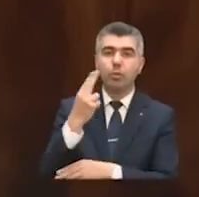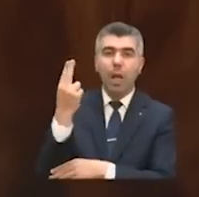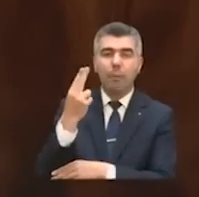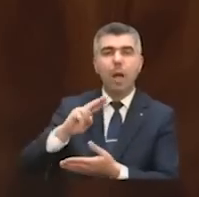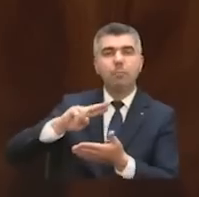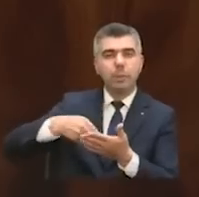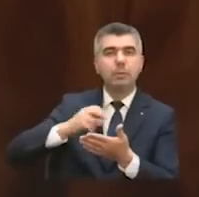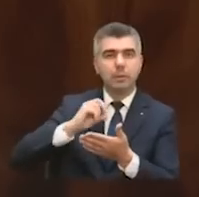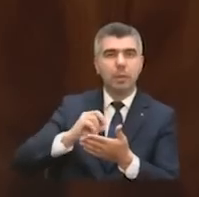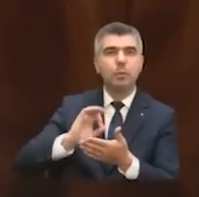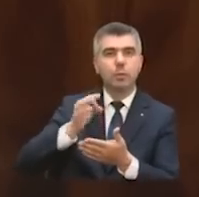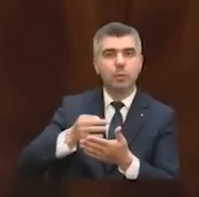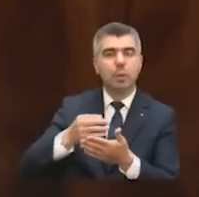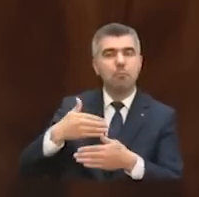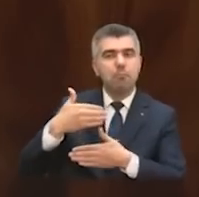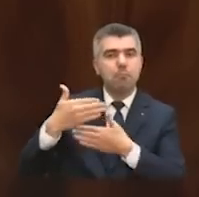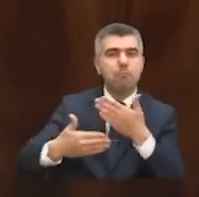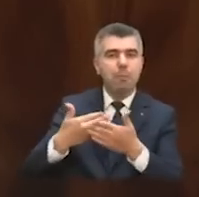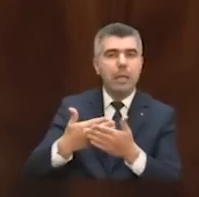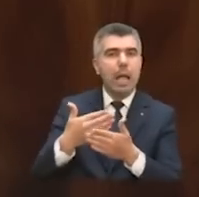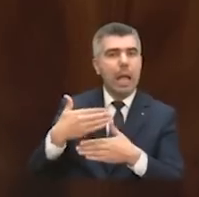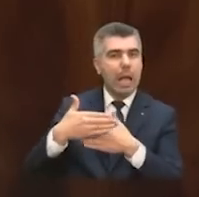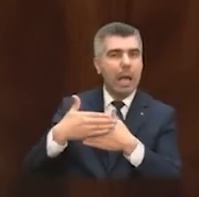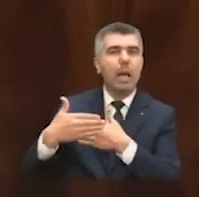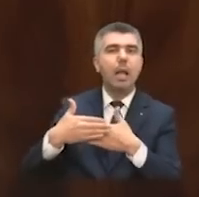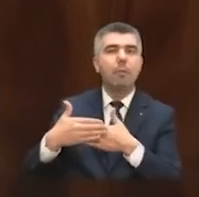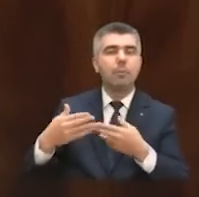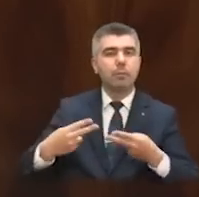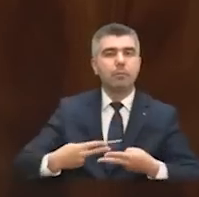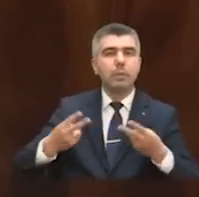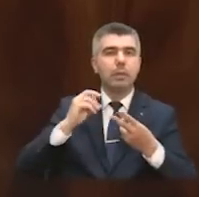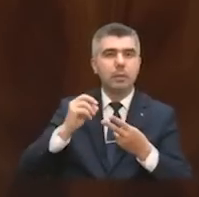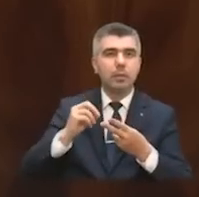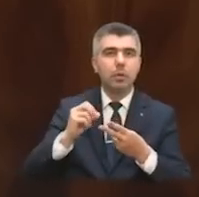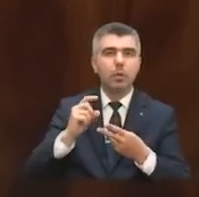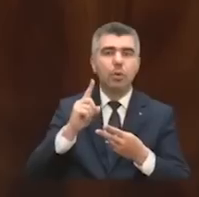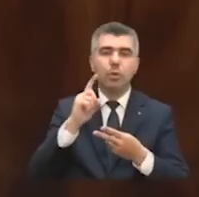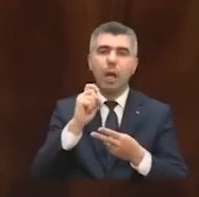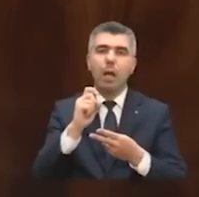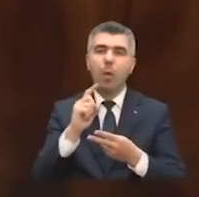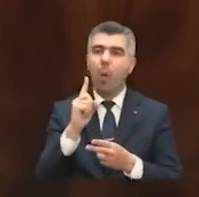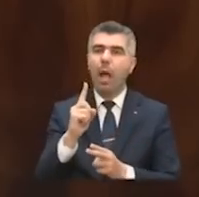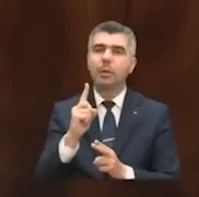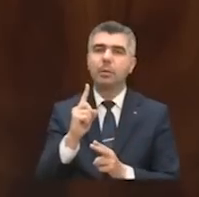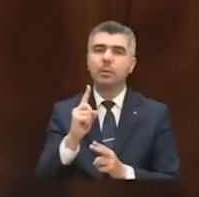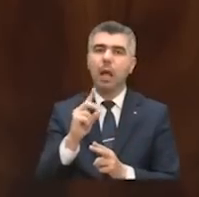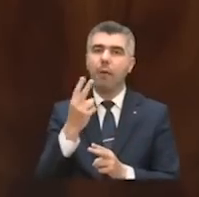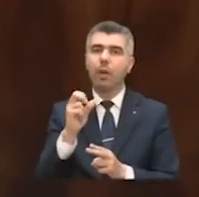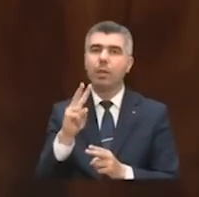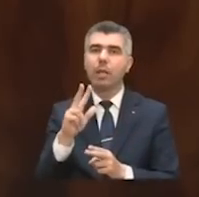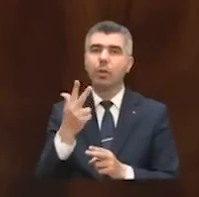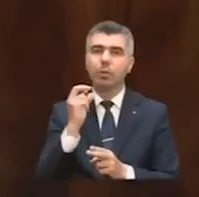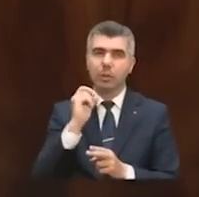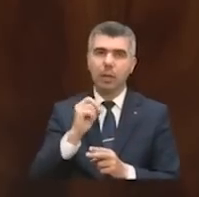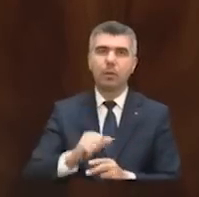لي مينيستر وداخلين في لو سيركوي وغادي يخرجوا غيدخلوا اكتيف من 1 جانفي. الاتفاق اللي كاين هو اللي كاين باش